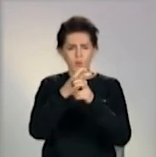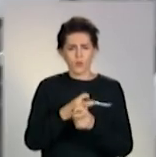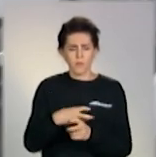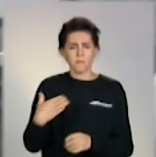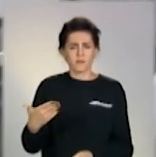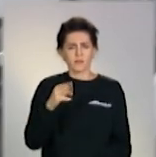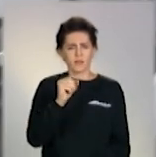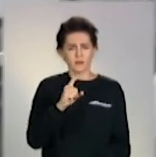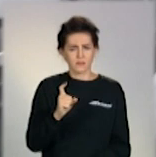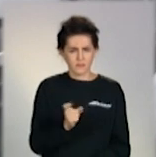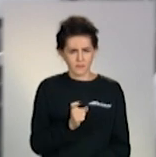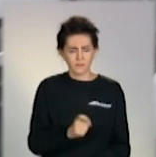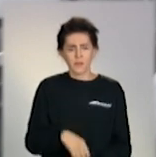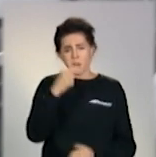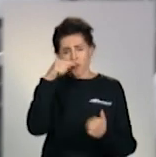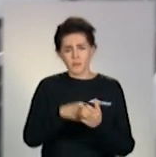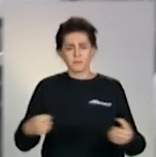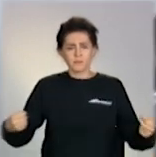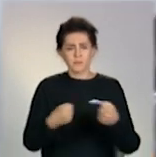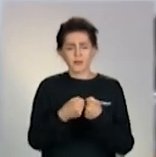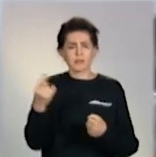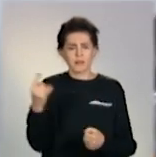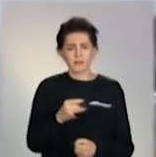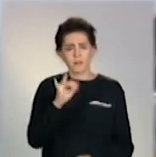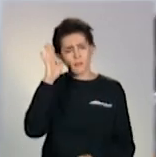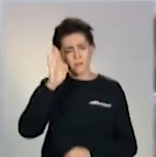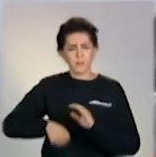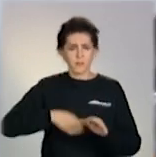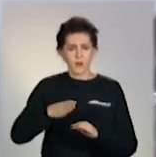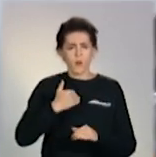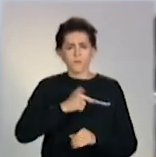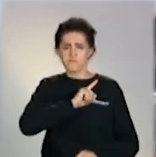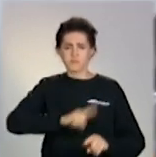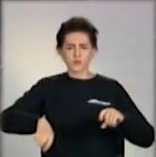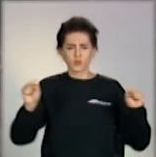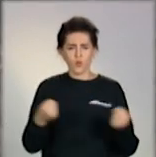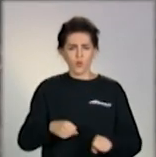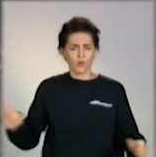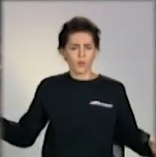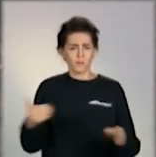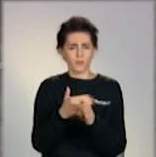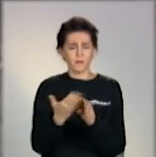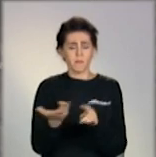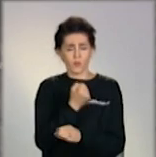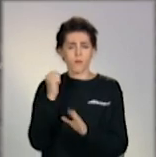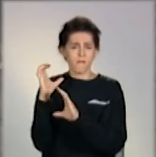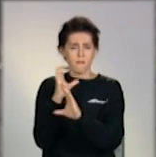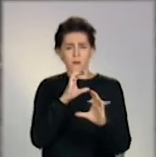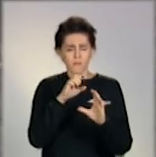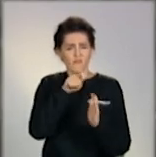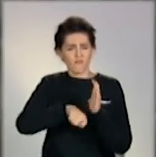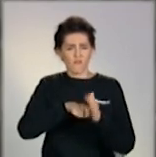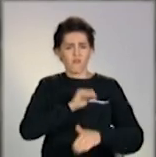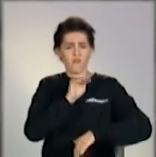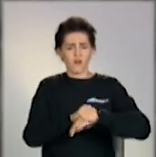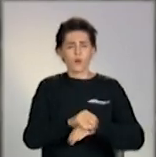таза. У момент зіткнення і таксист, і хлопець на самокаті намагались проскочити дорогу. Камера відеоспостереження зафіксувала,